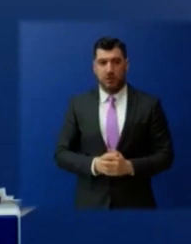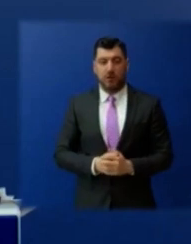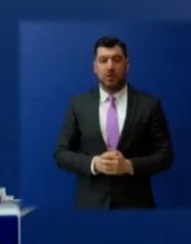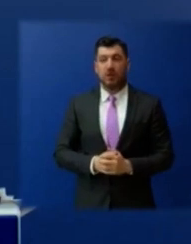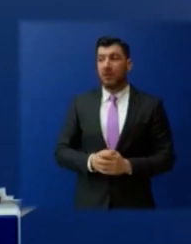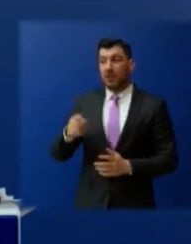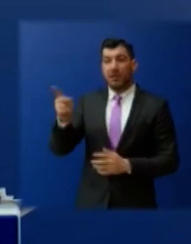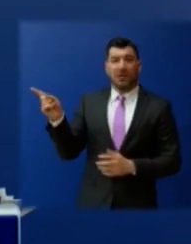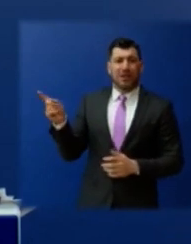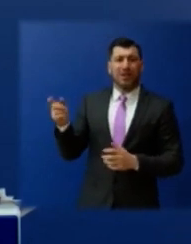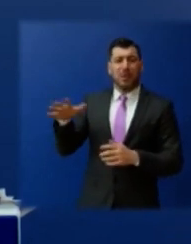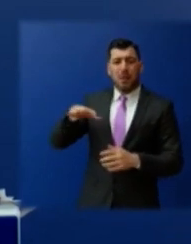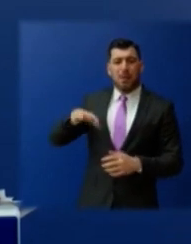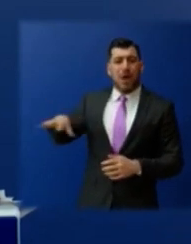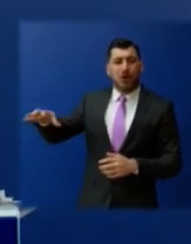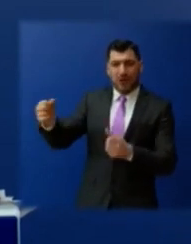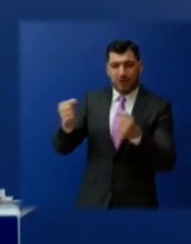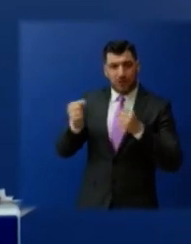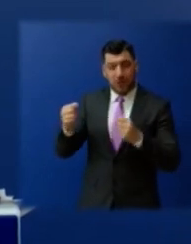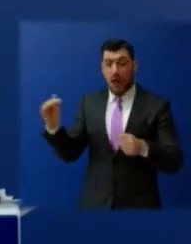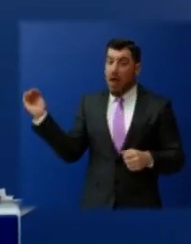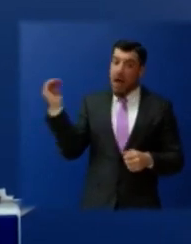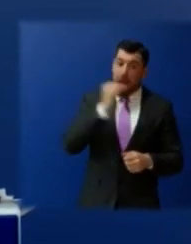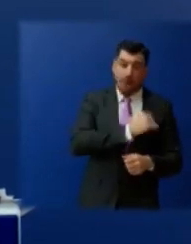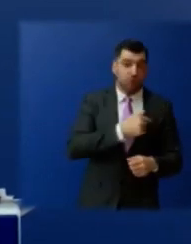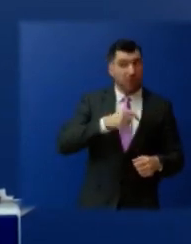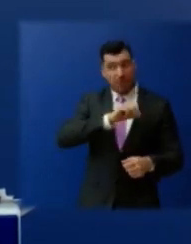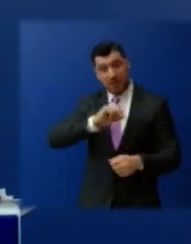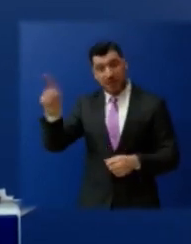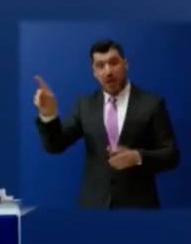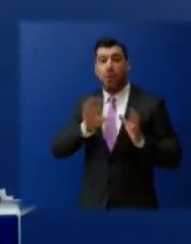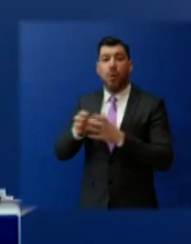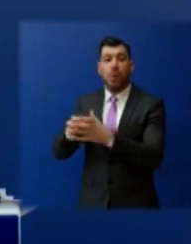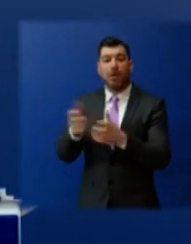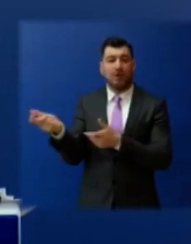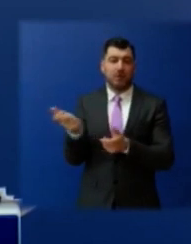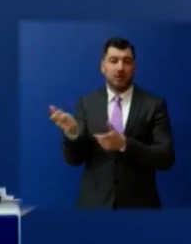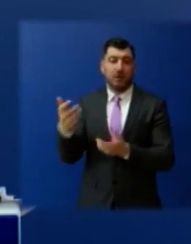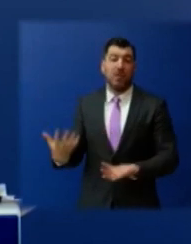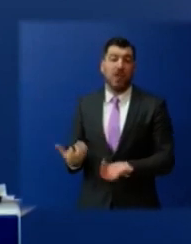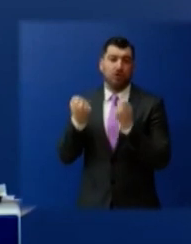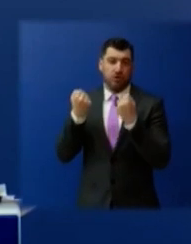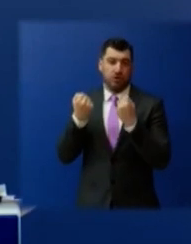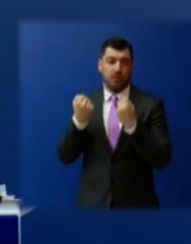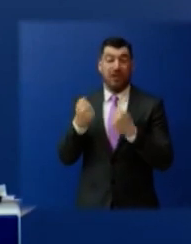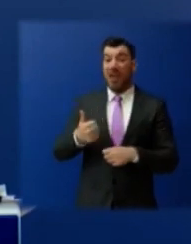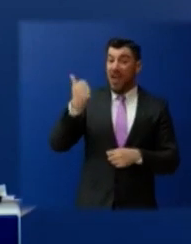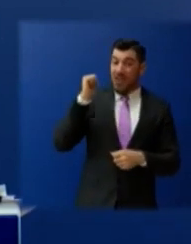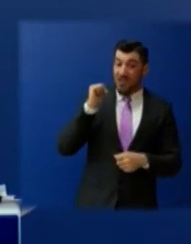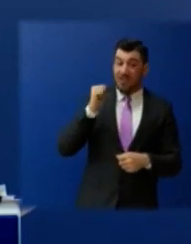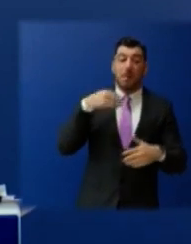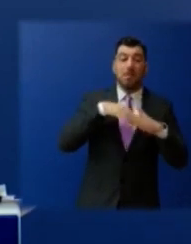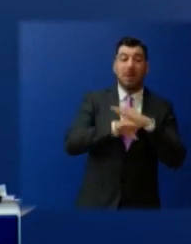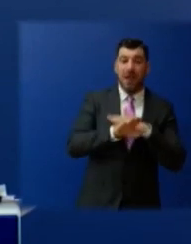περιοχές, θυμίζω, μετέβησαν από την πρώτη στιγμή κλιμάκια της ΕΜΑΚ. Χθες, 15 Φεβρουαρίου, αναχώρησαν από το λιμάνι του Πειραιά